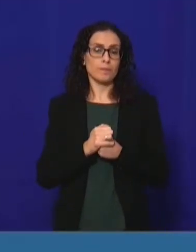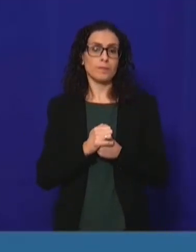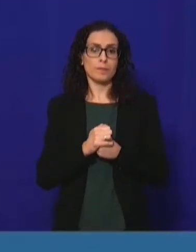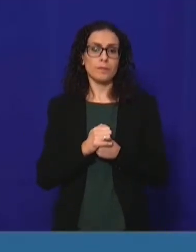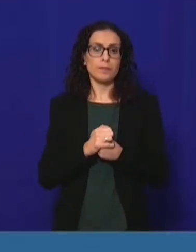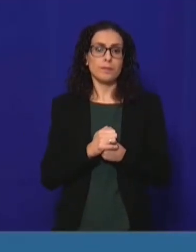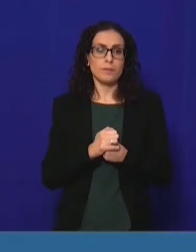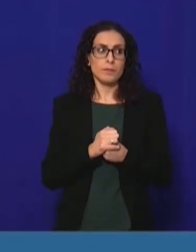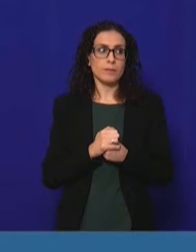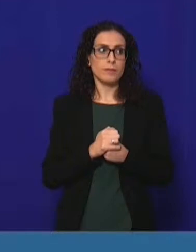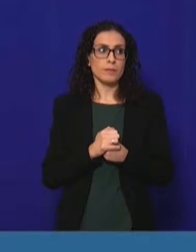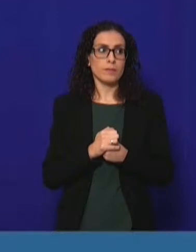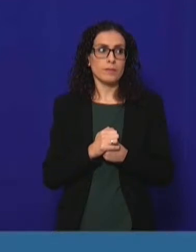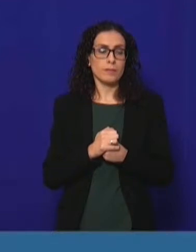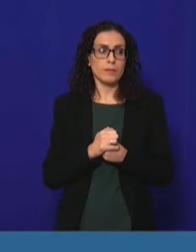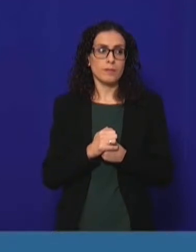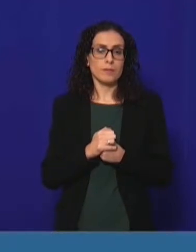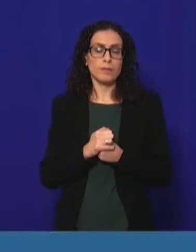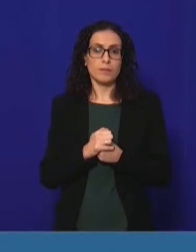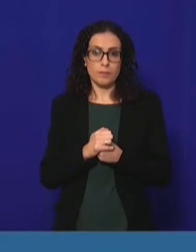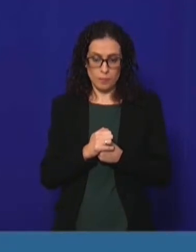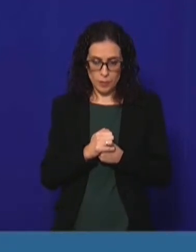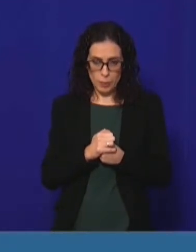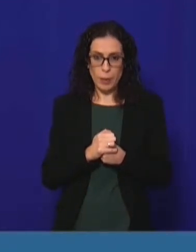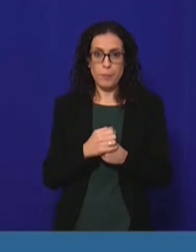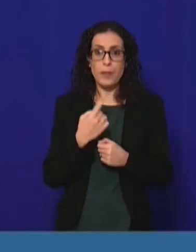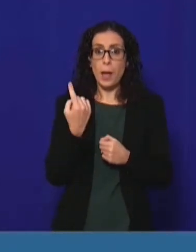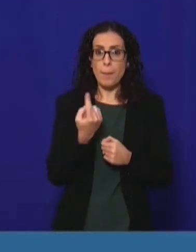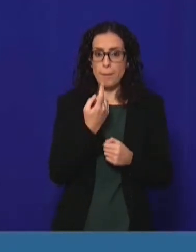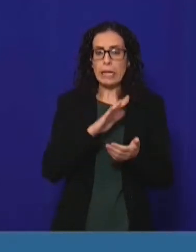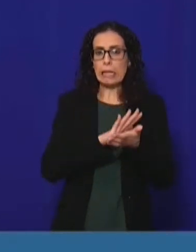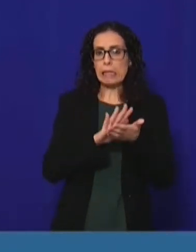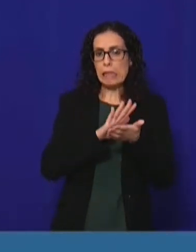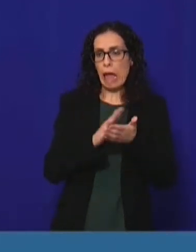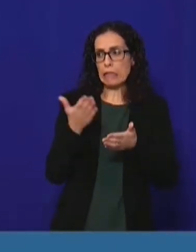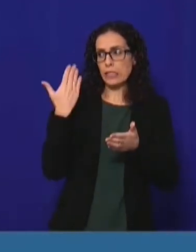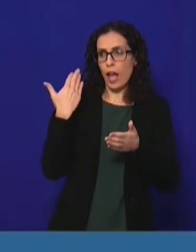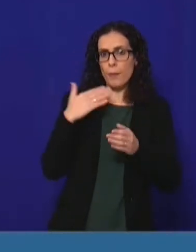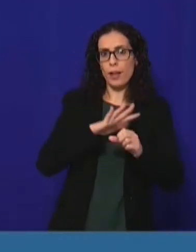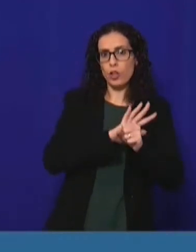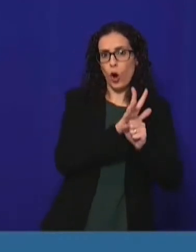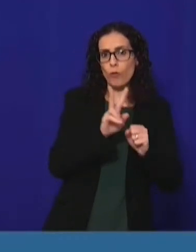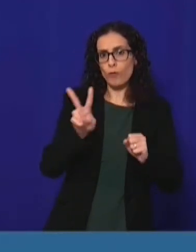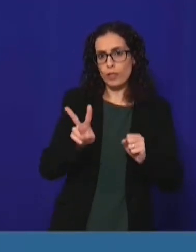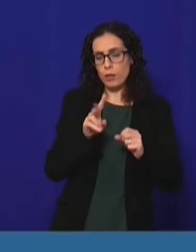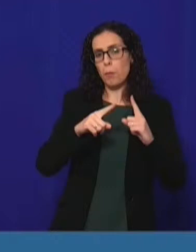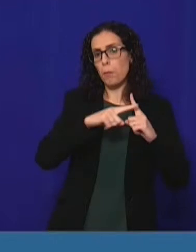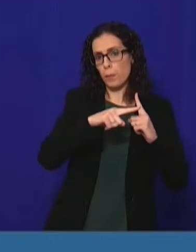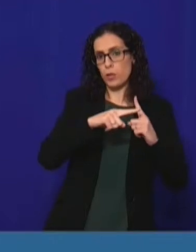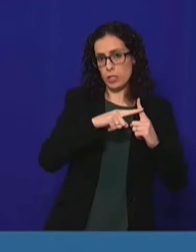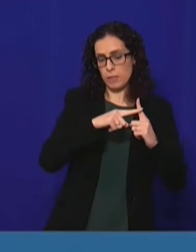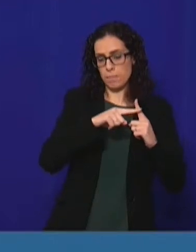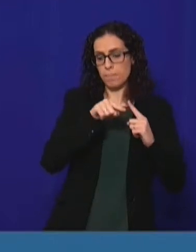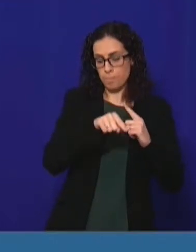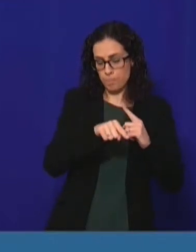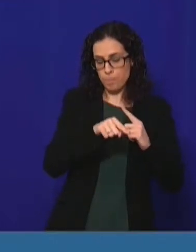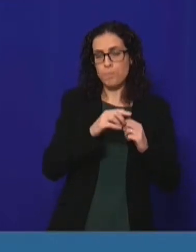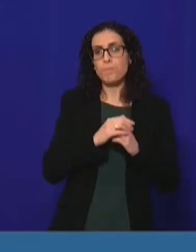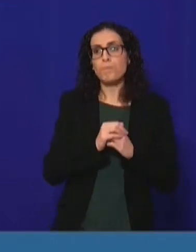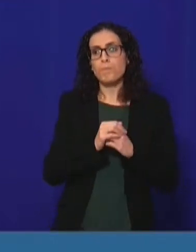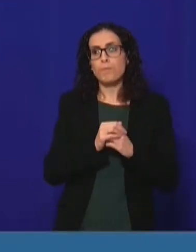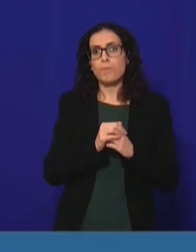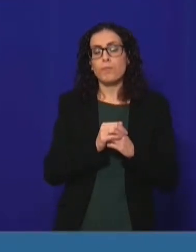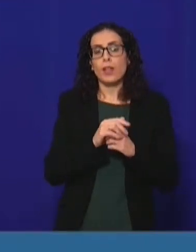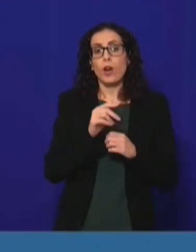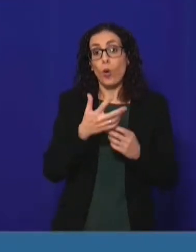ħafna tal-persuni li diġa kienu COVID positive u jekk dawn għandhom xieħdu it-tilqima la darba ħna jkollna